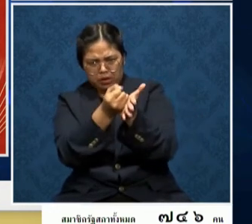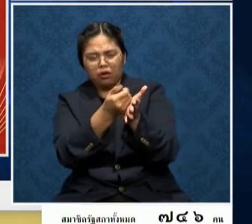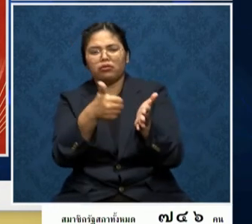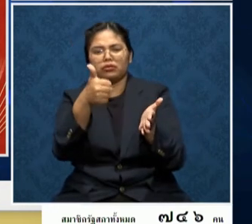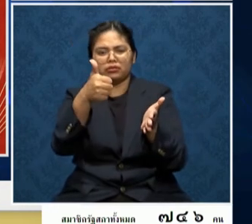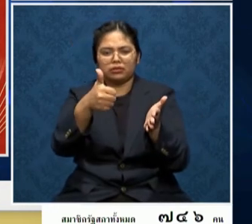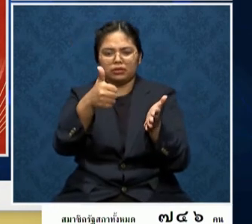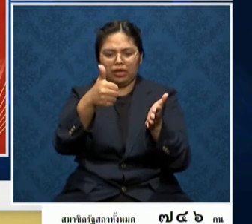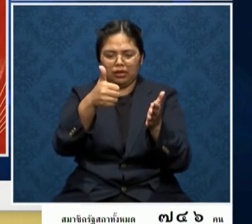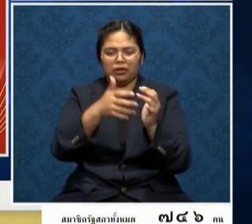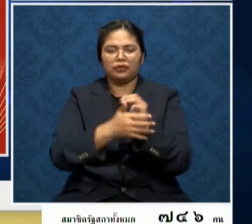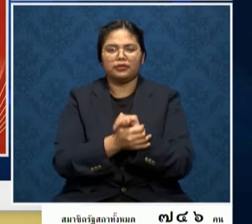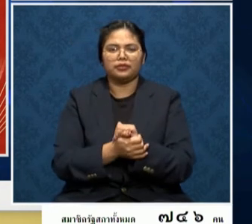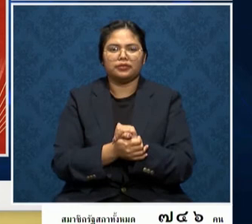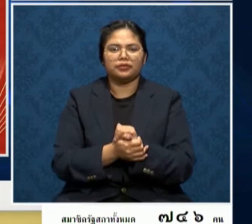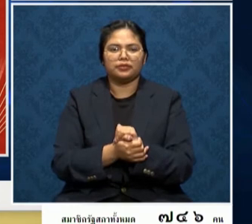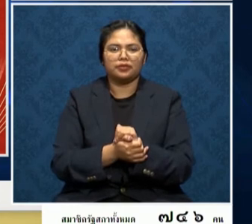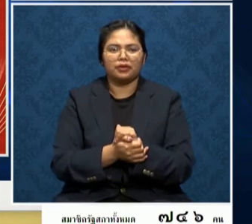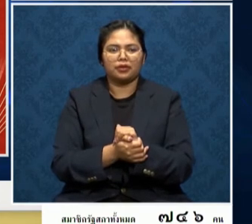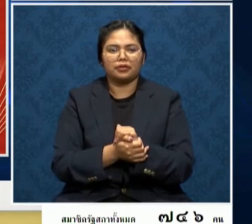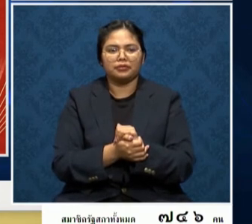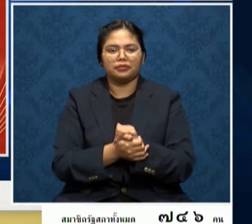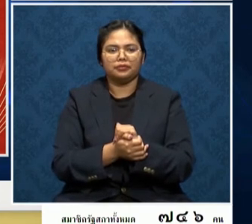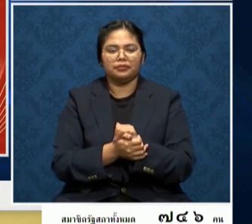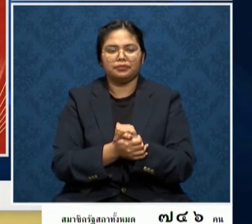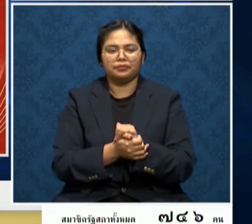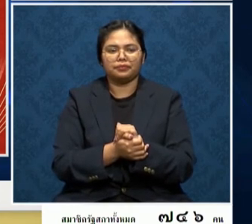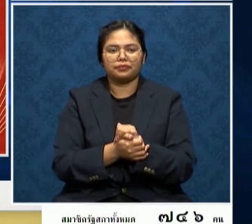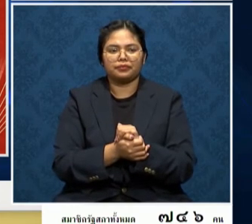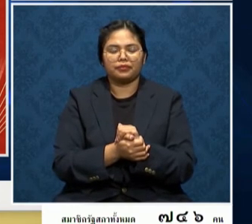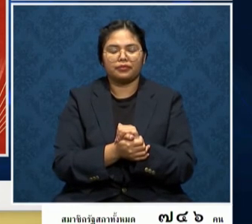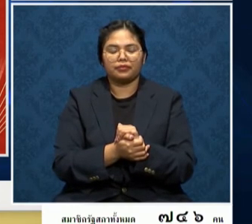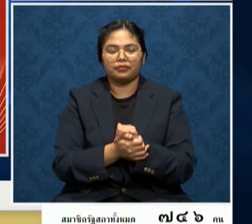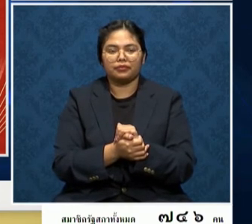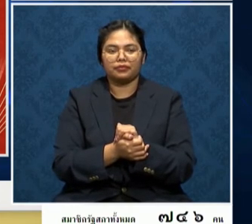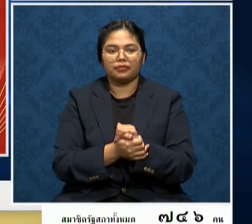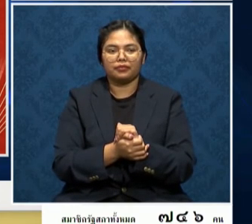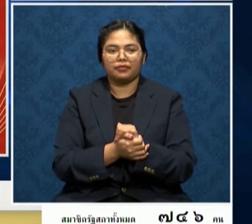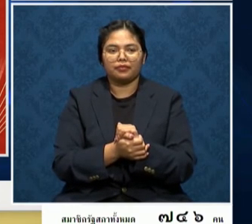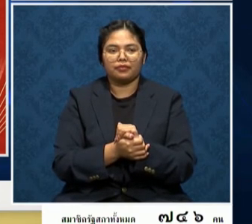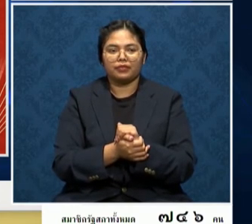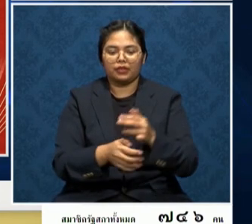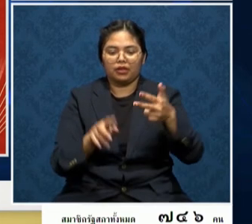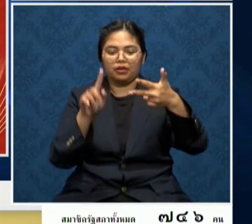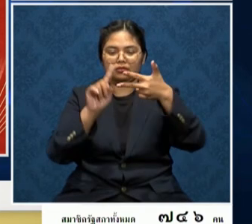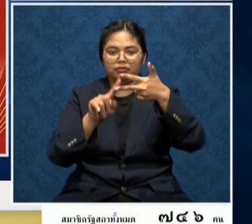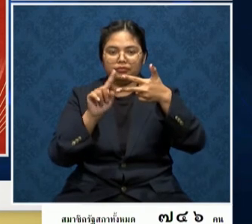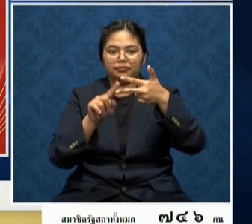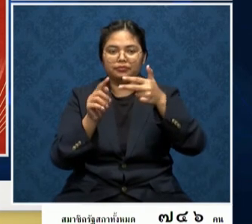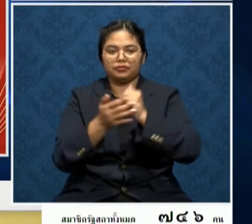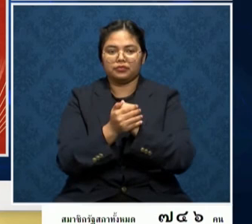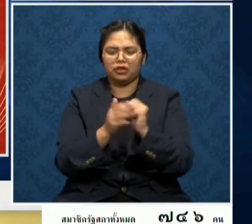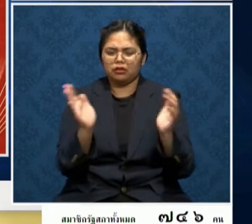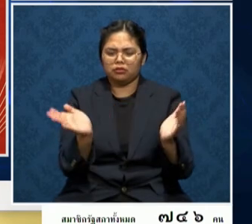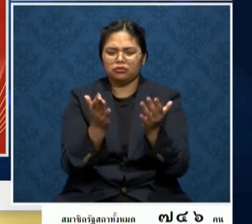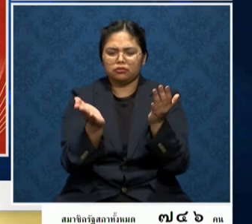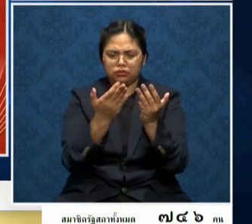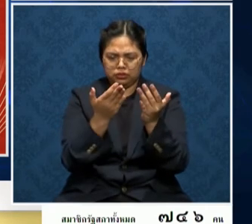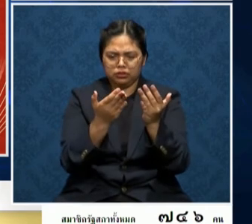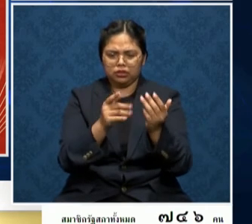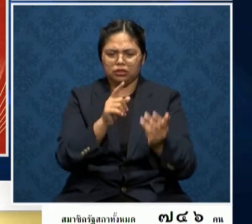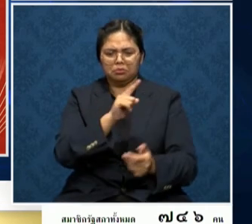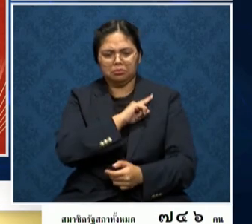อย่างเป็นธรรมได้สมัยต่อไปครับประการสุดท้ายก็คือส่งเสริมบทบาทของ